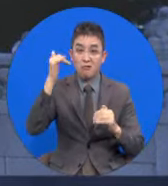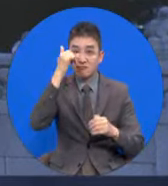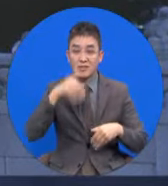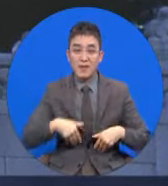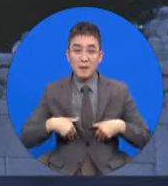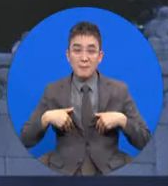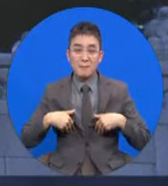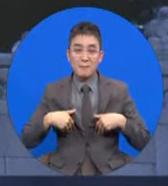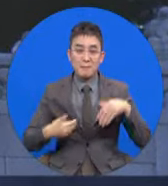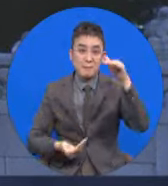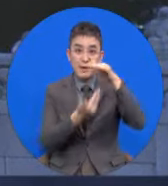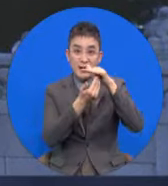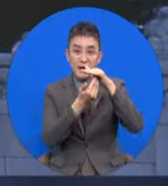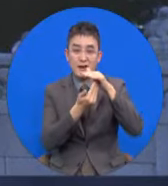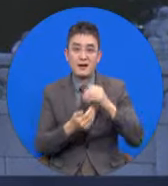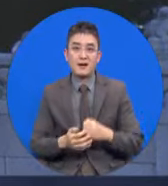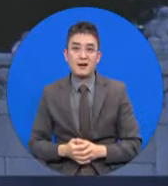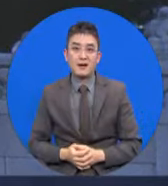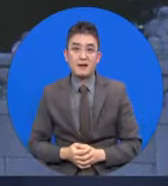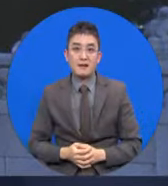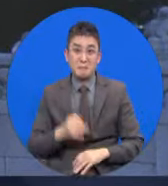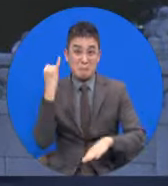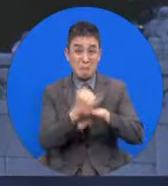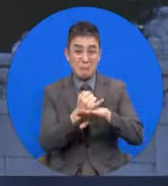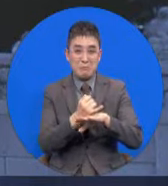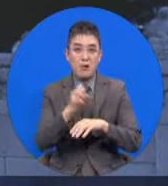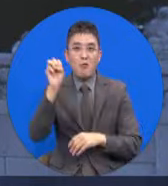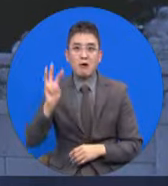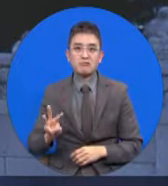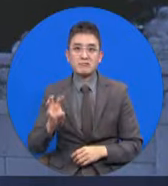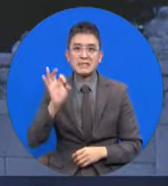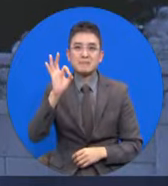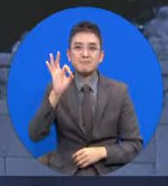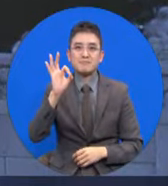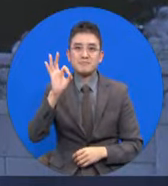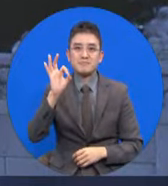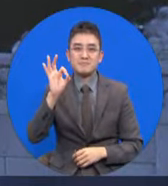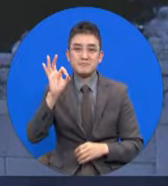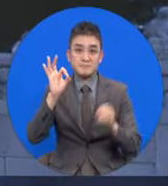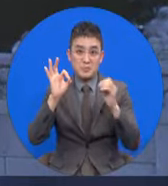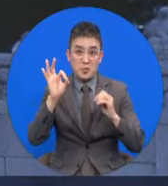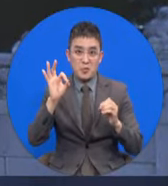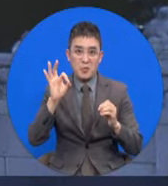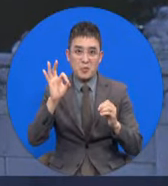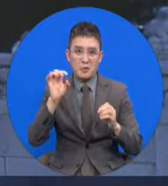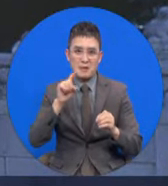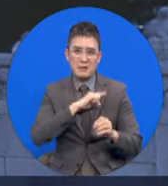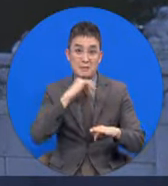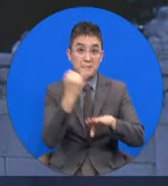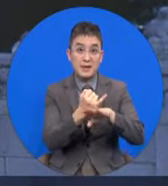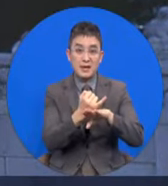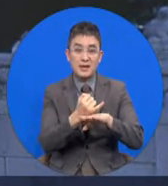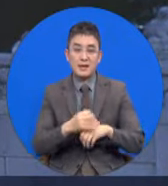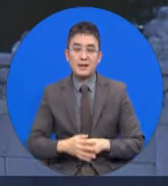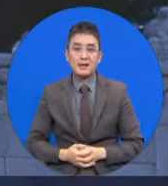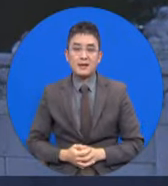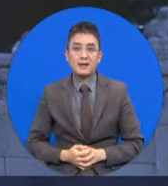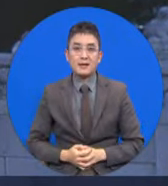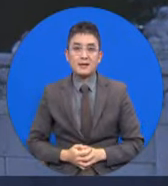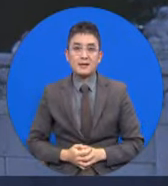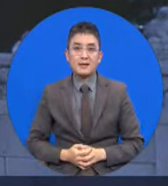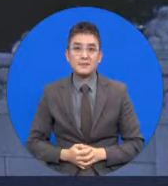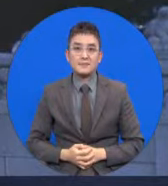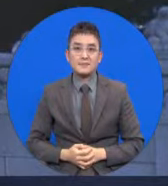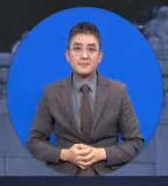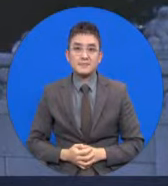지금 가장 많은 투표를 하고 있고요. 최저는 광주가 12.1%로 역시나 가장 낮은 투표율을 기록하고 있습니다.